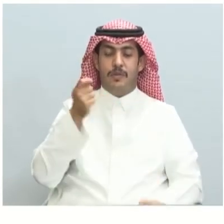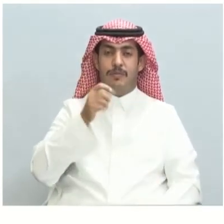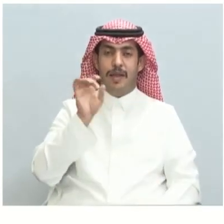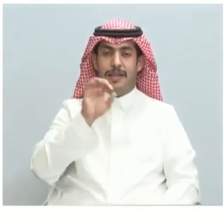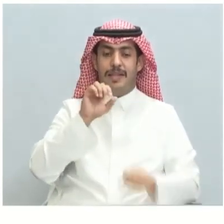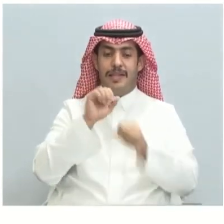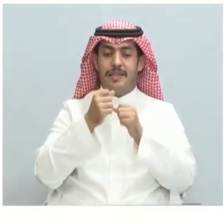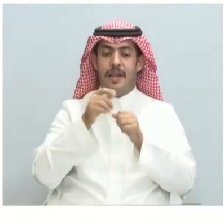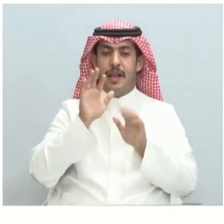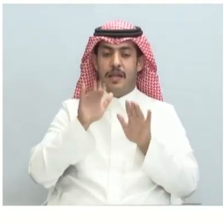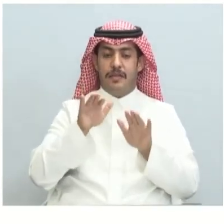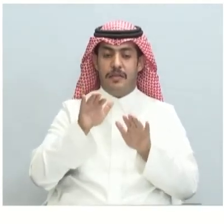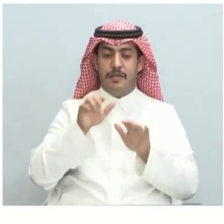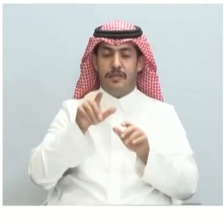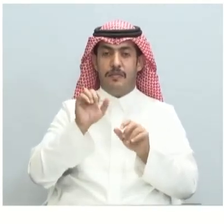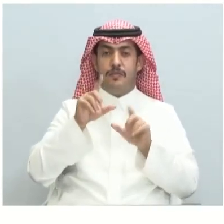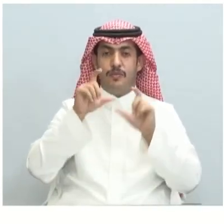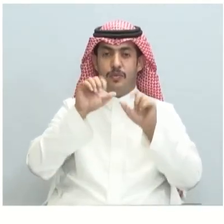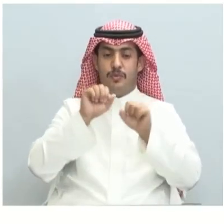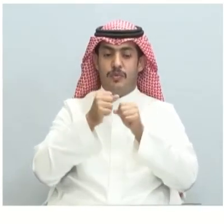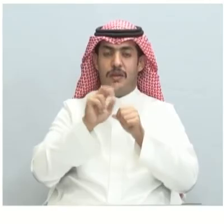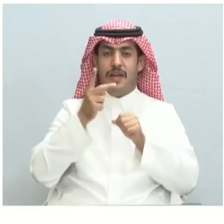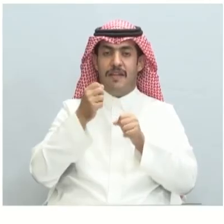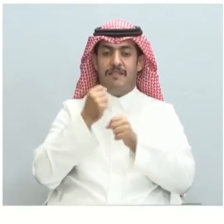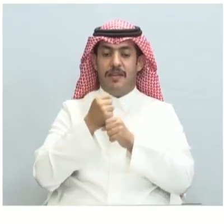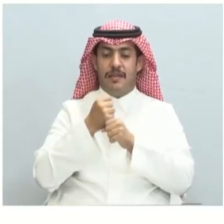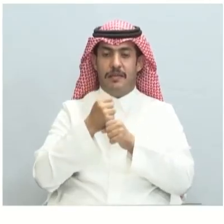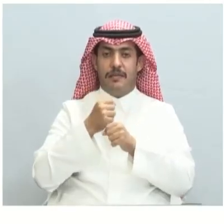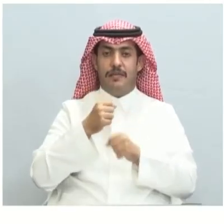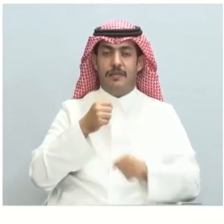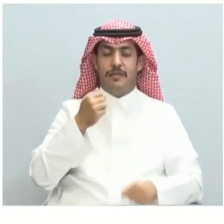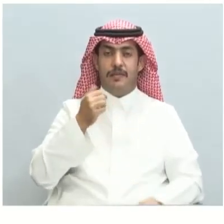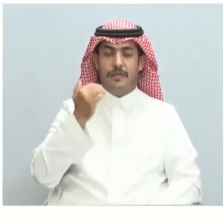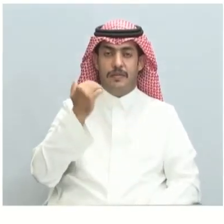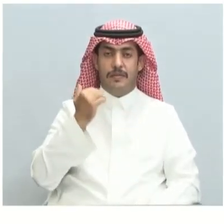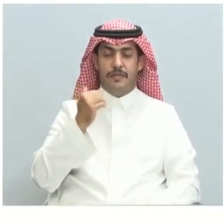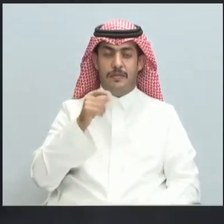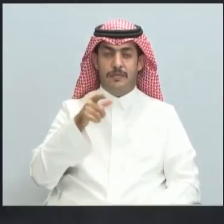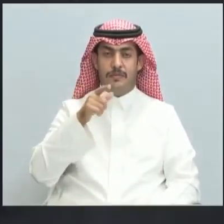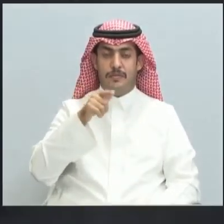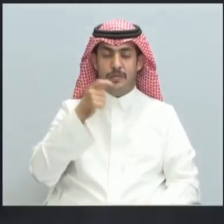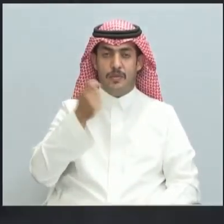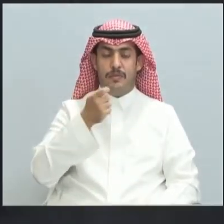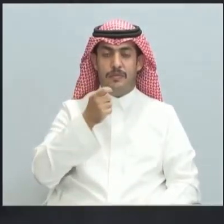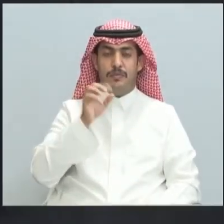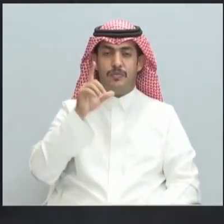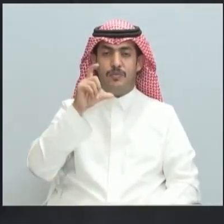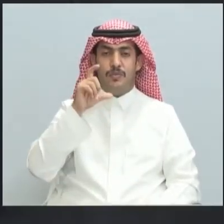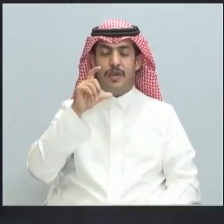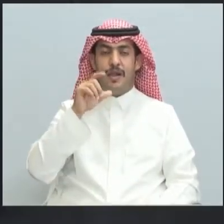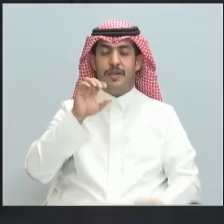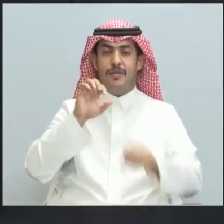الاعداد الكسريه الاتيه في صوره كسوري غير فعليه لدينا عدد كسري يريدون ان نكتبه في صوره